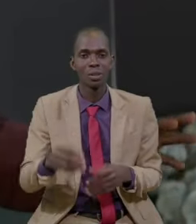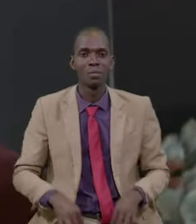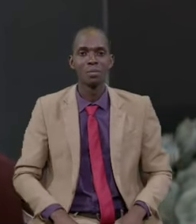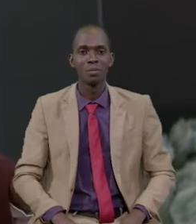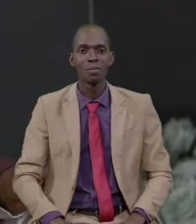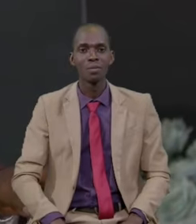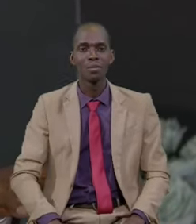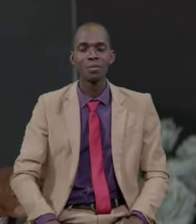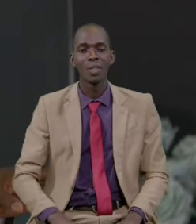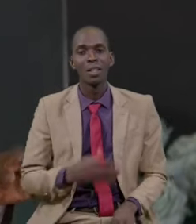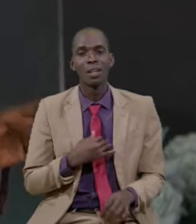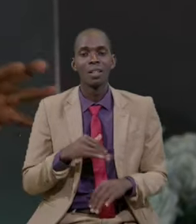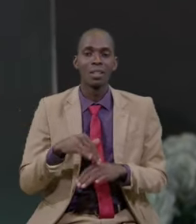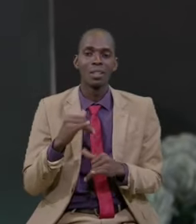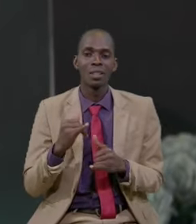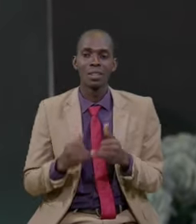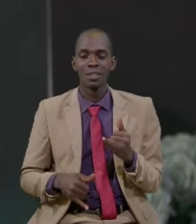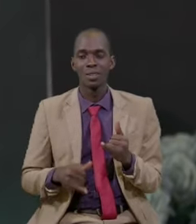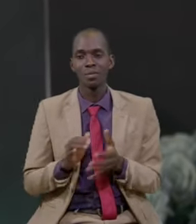Alors finalement, l'apôtre